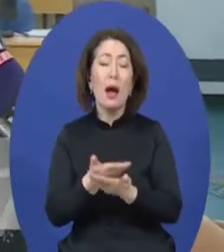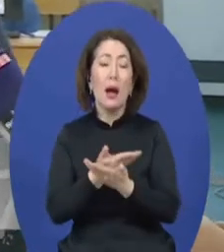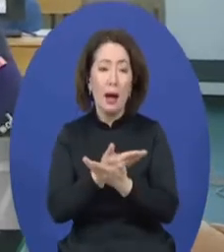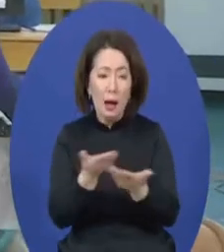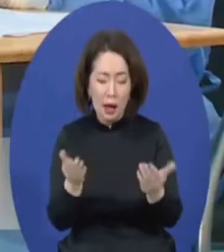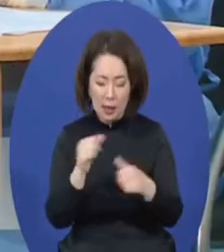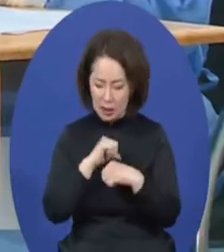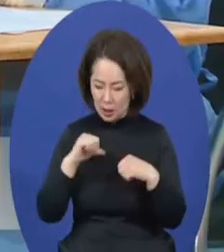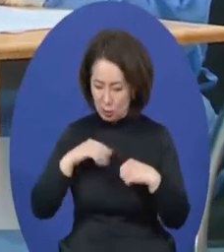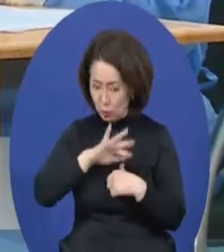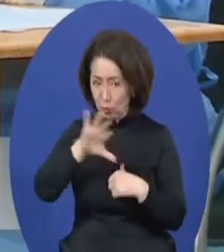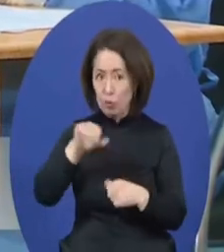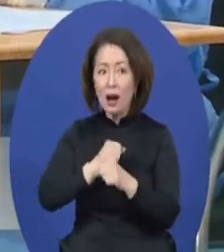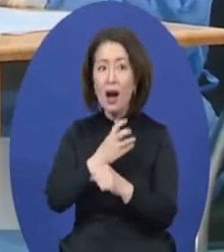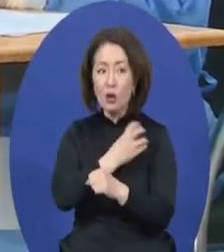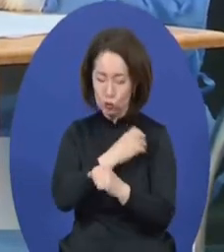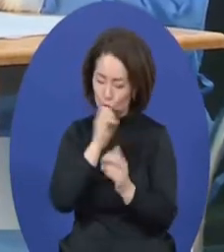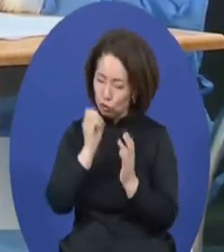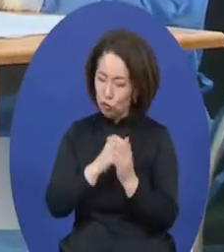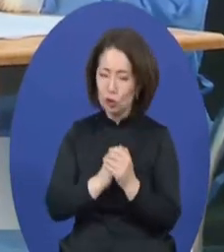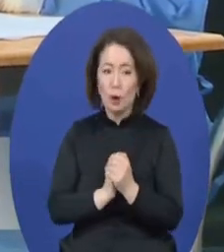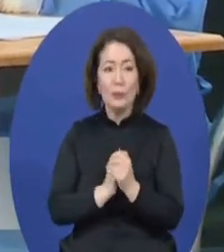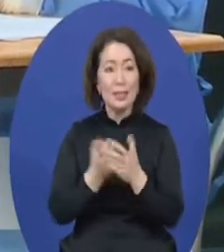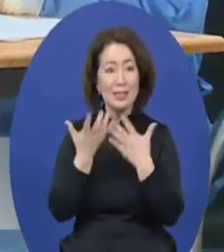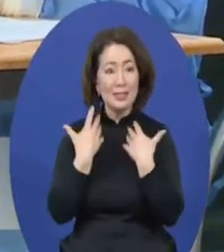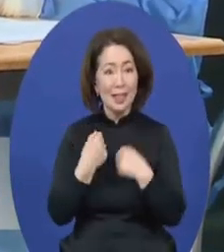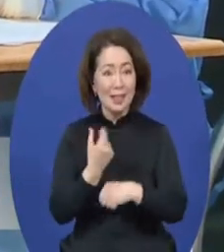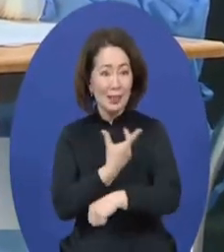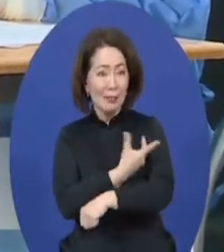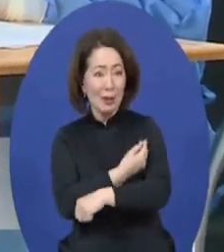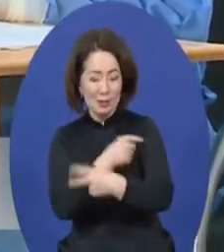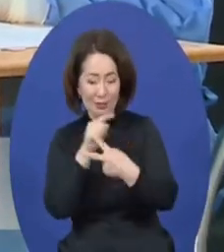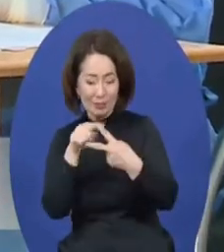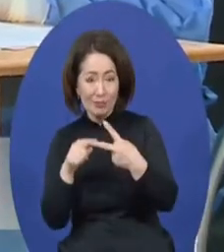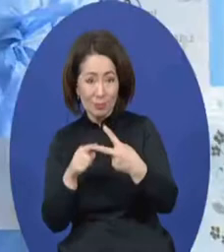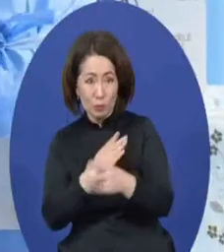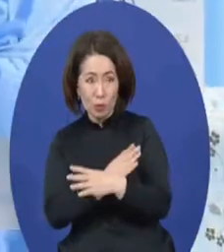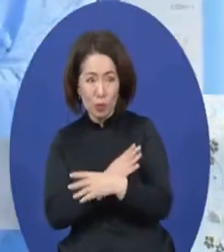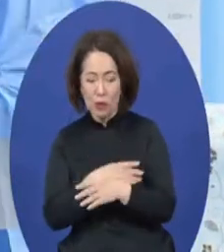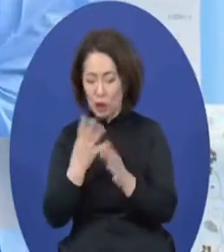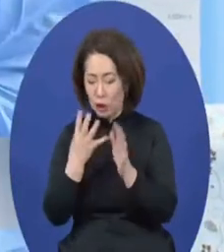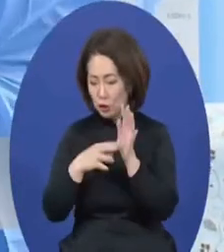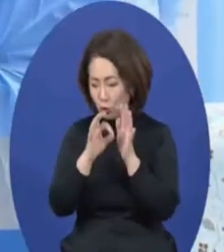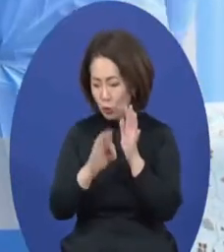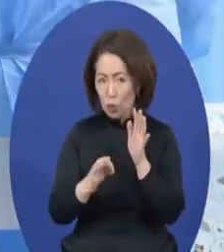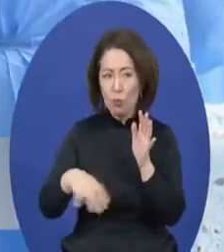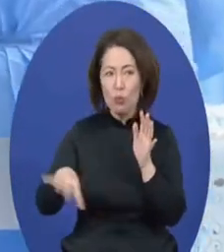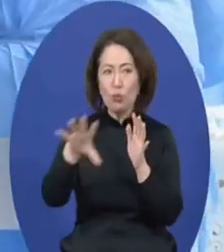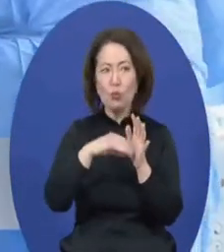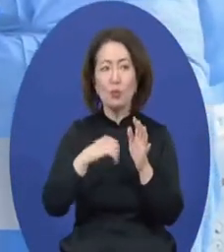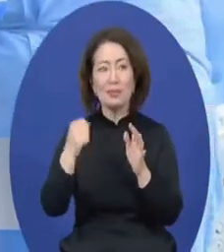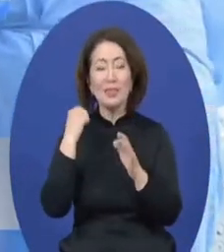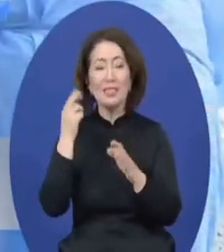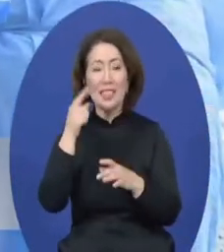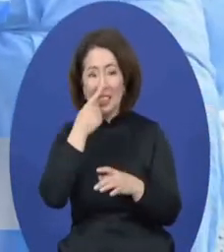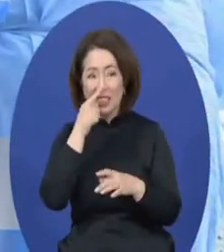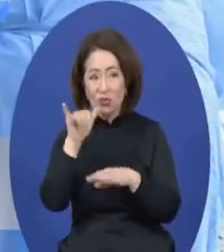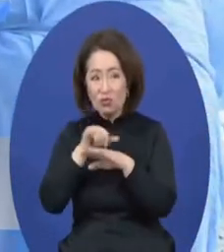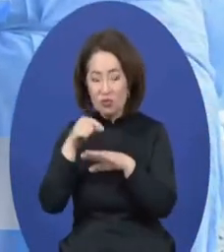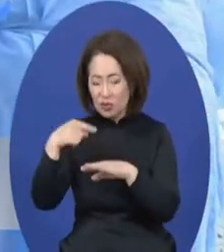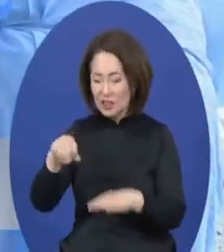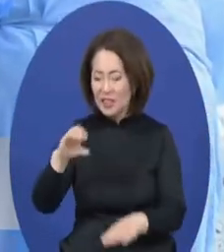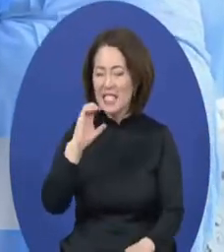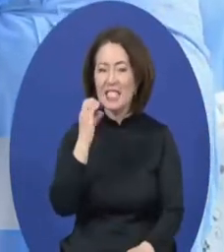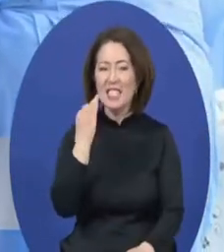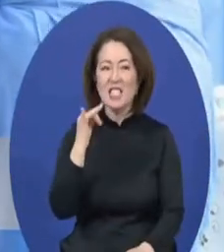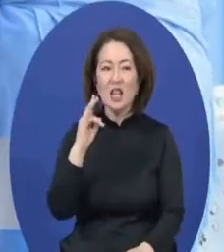бүхэн хариуцлагатай байх ёстой. Нийт дархлаажуулалтанд хамрагдсан иргэдийн 90 гаруй хувийг дархлаажуулсан бүгд найрамдах хятад ард улсын